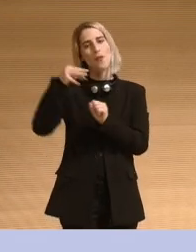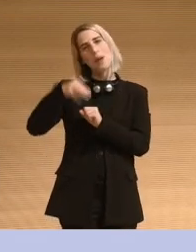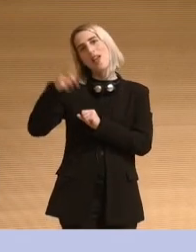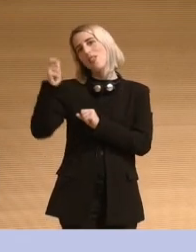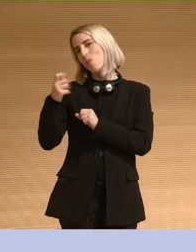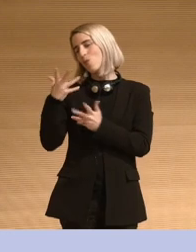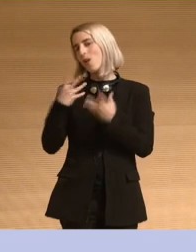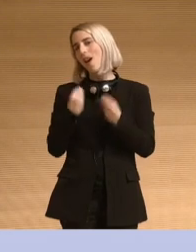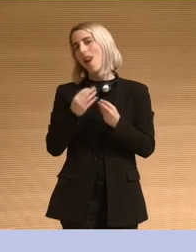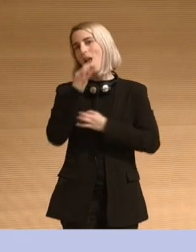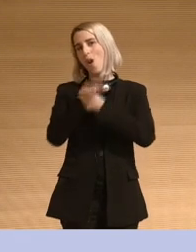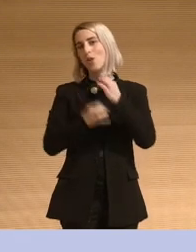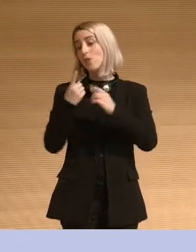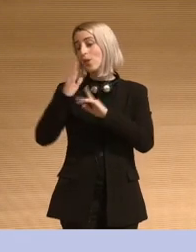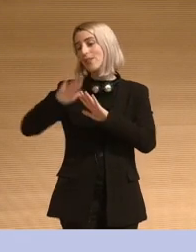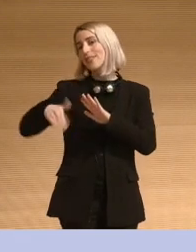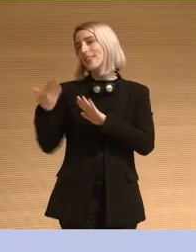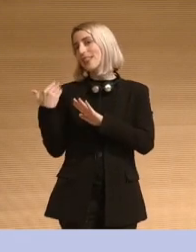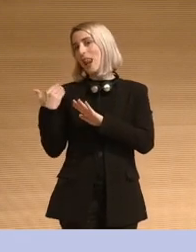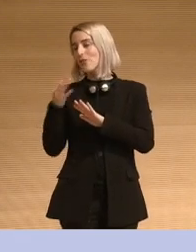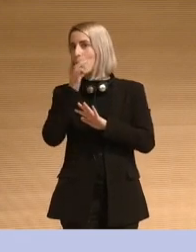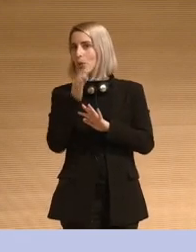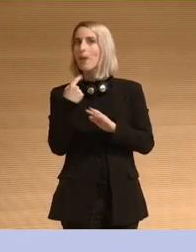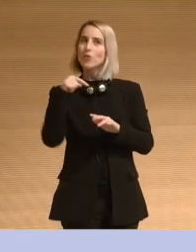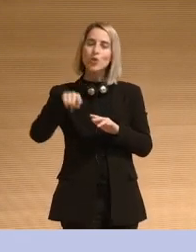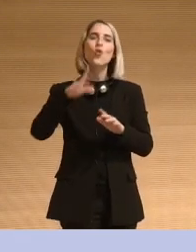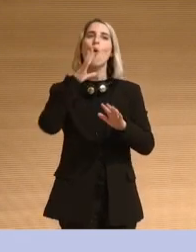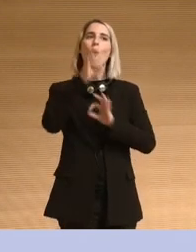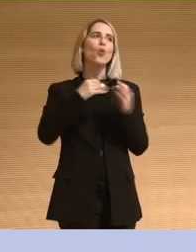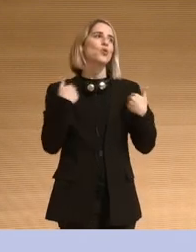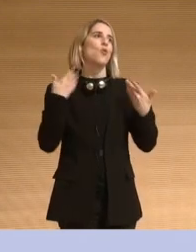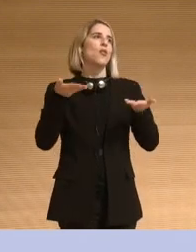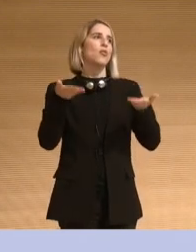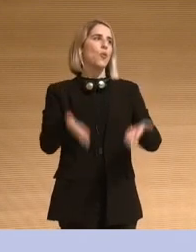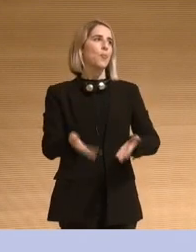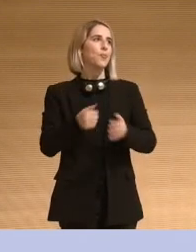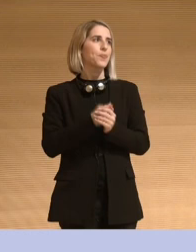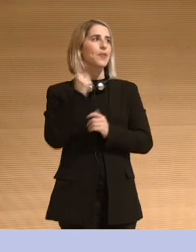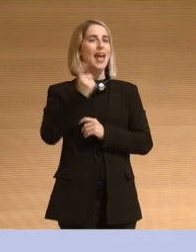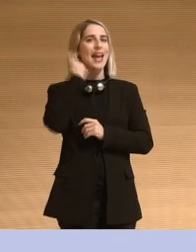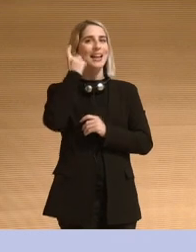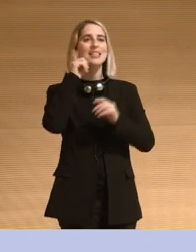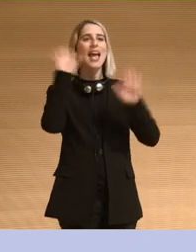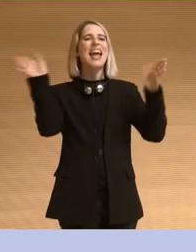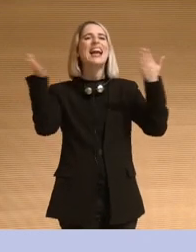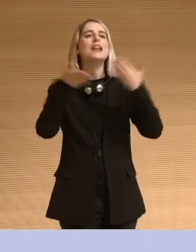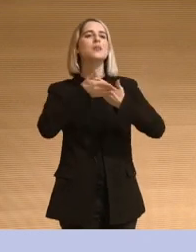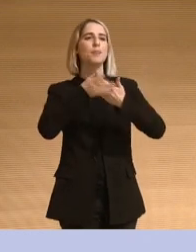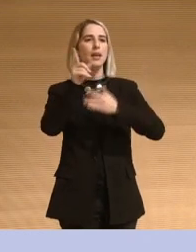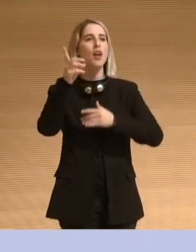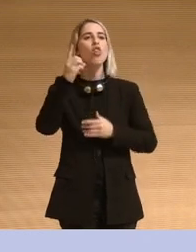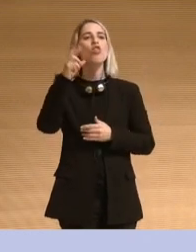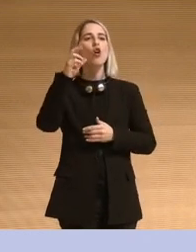λόγια. Αυτό το τελευταίο που είπες, Μέρη, είναι και ο λόγος για τον οποίο βρίσκομαι εδώ. Η έκθεση Εγκλισμοί, δηλαδή, στο Δρομοκαίτιο